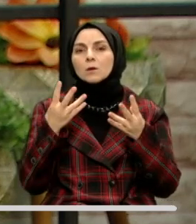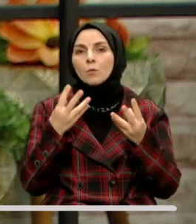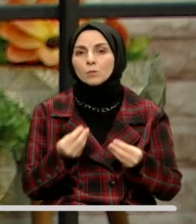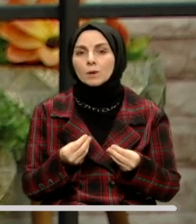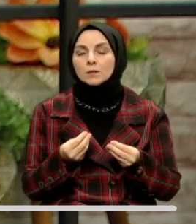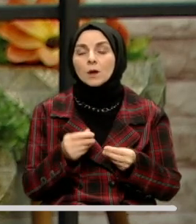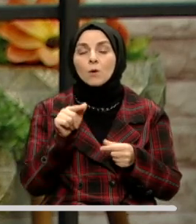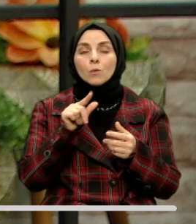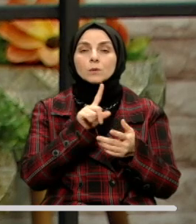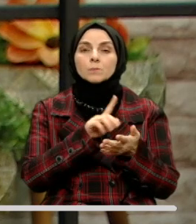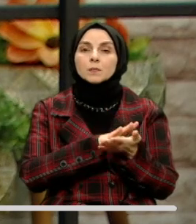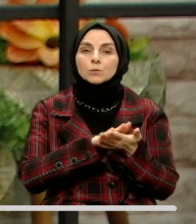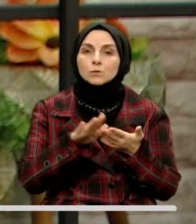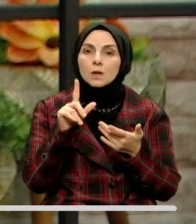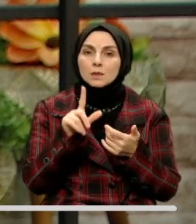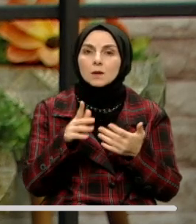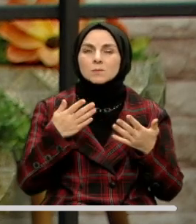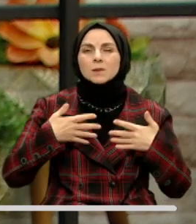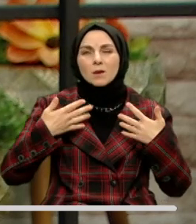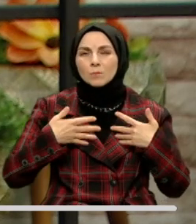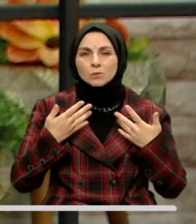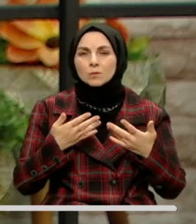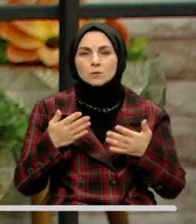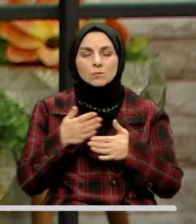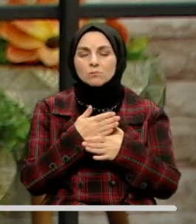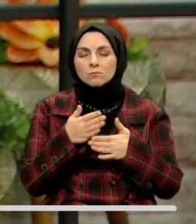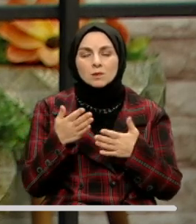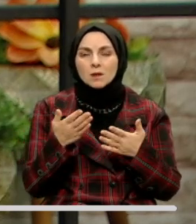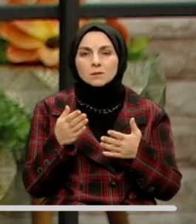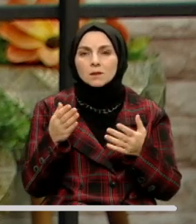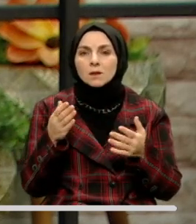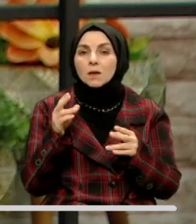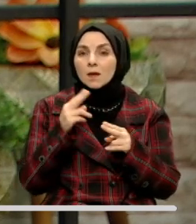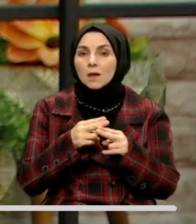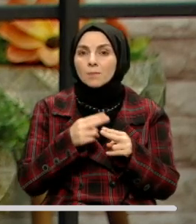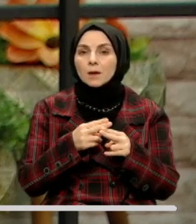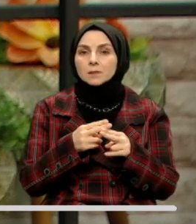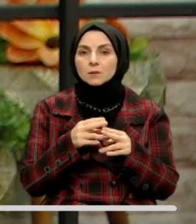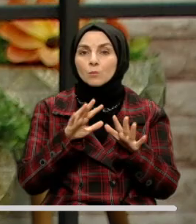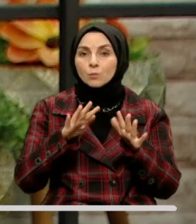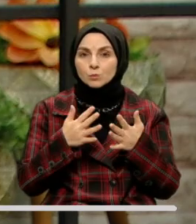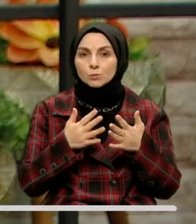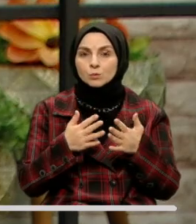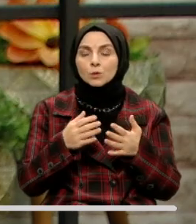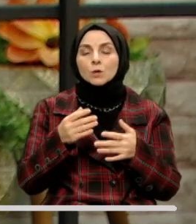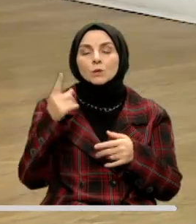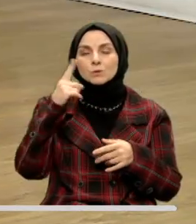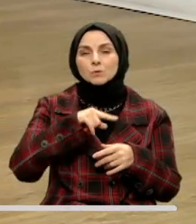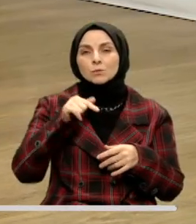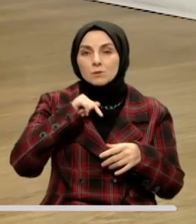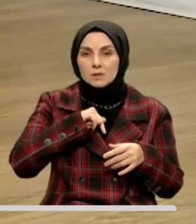düzenlilik gerekir. Hatta motivasyon neden çabuk bozulur diyoruz ya, çünkü bir iç disiplin gerektirir. Hı